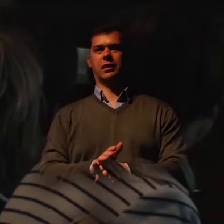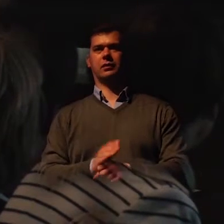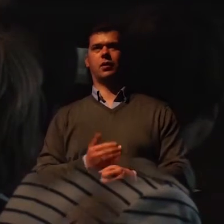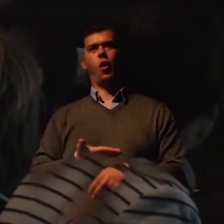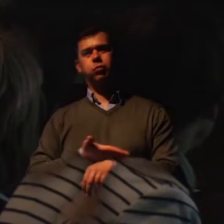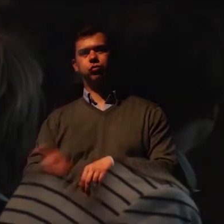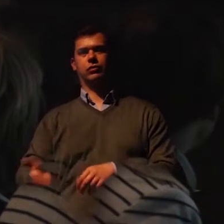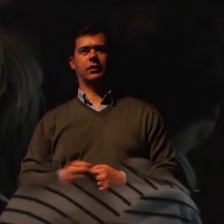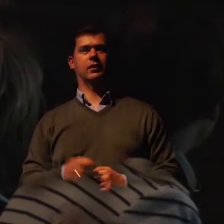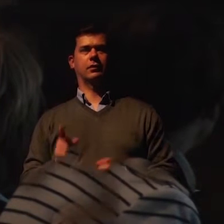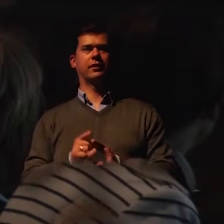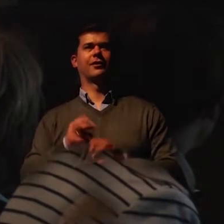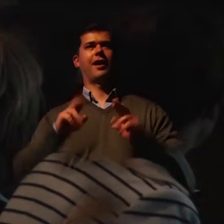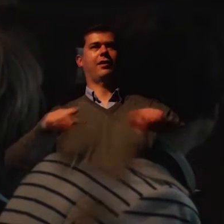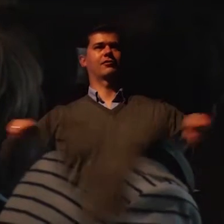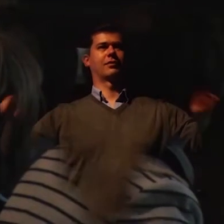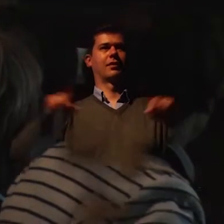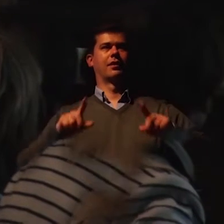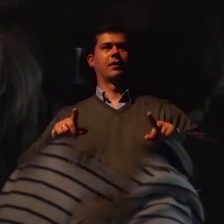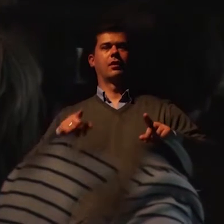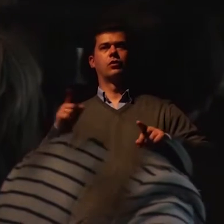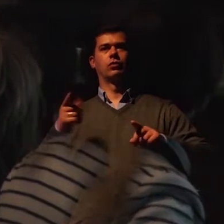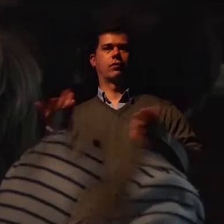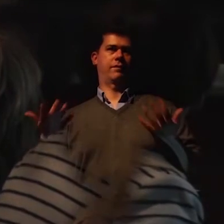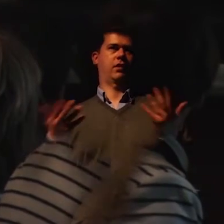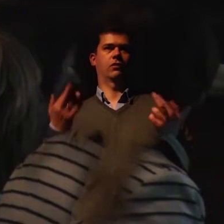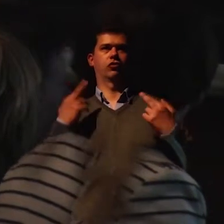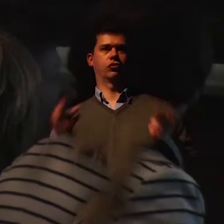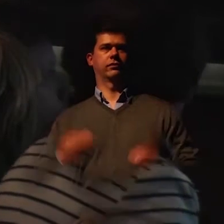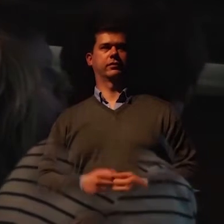opóźni stosunku do